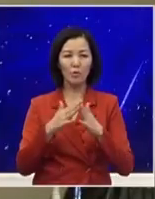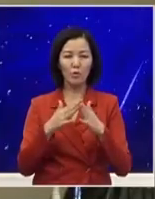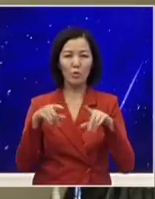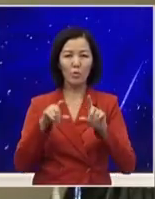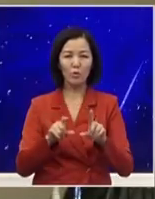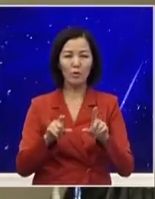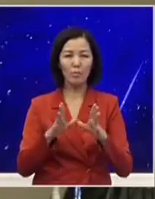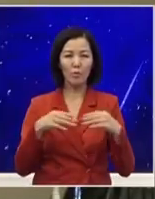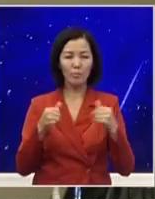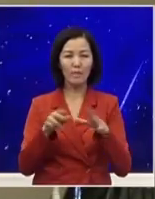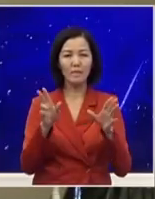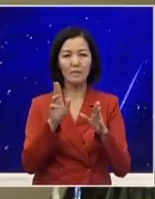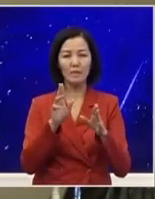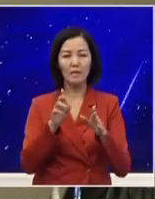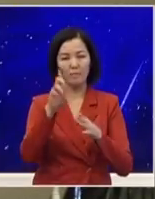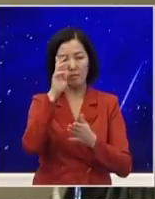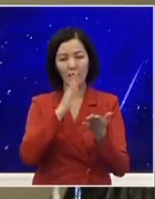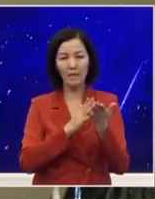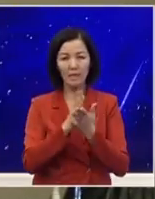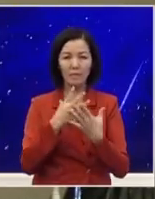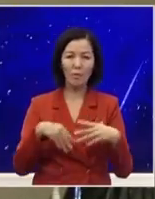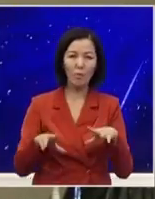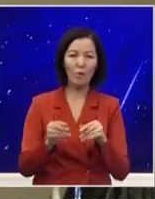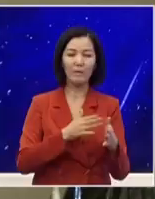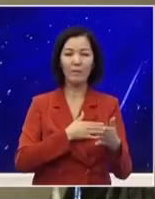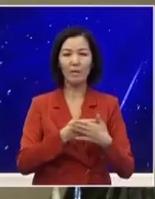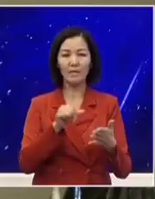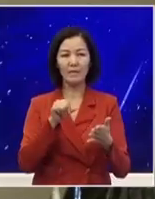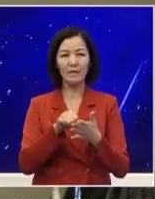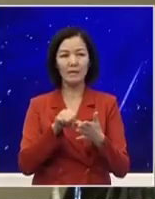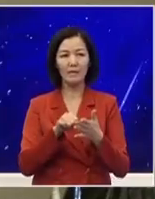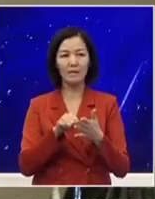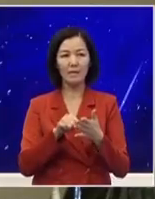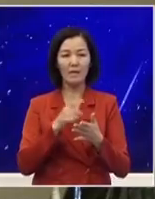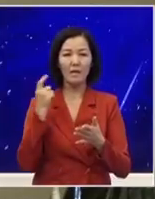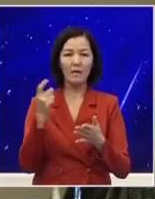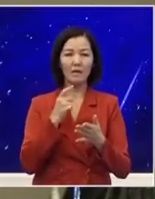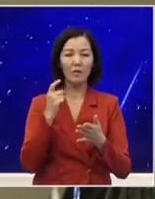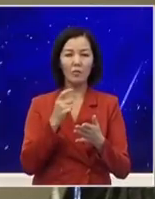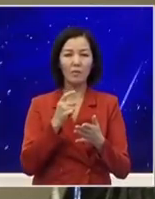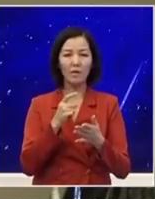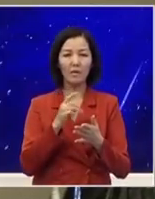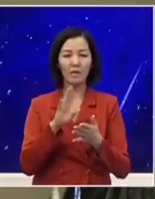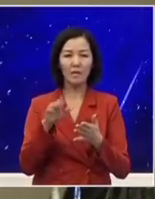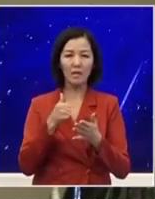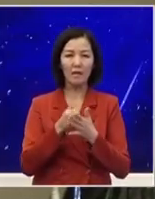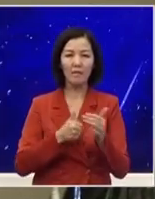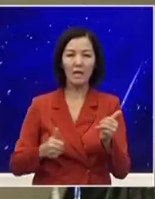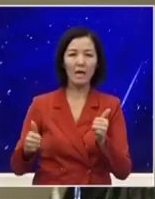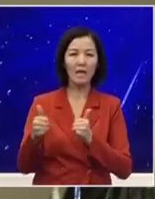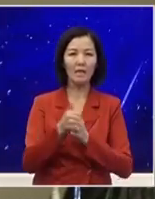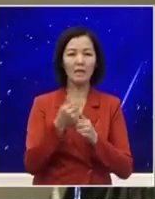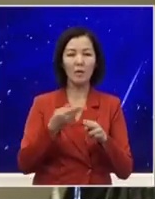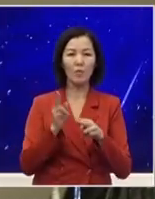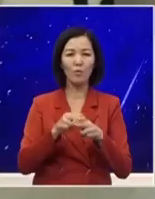сонымен қатар мемлекеттік қызметте қоғамдық белсенділікті және жаңа экономикамыздың драйвері ауыл шаруашылығында өте үлкен